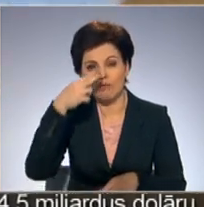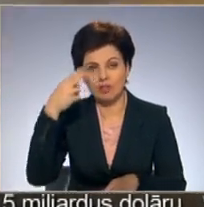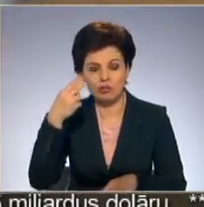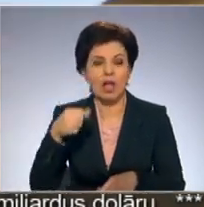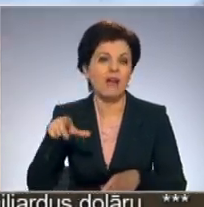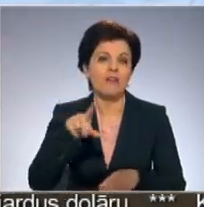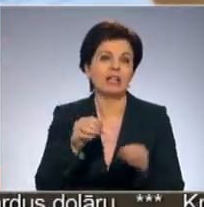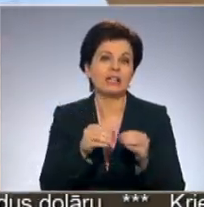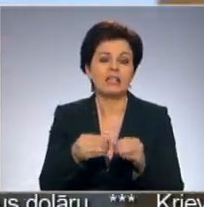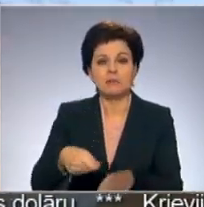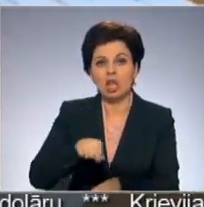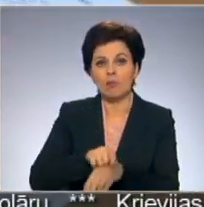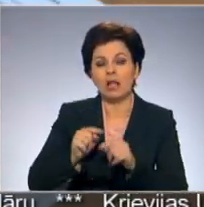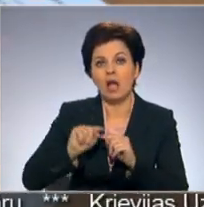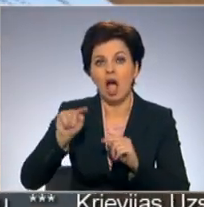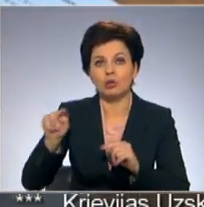nekā 10 km attālumā.